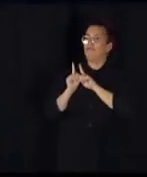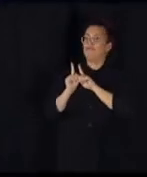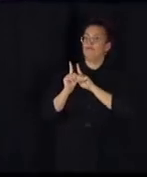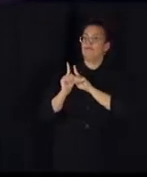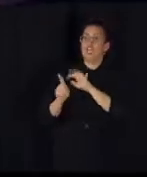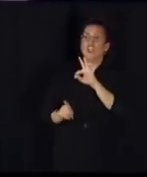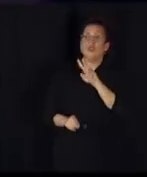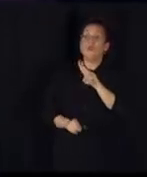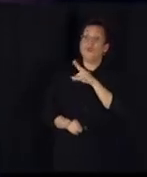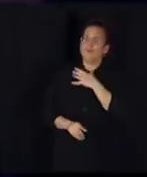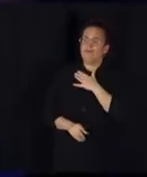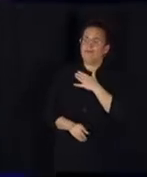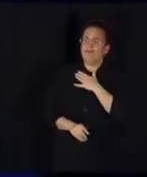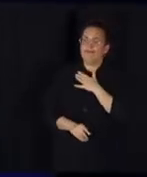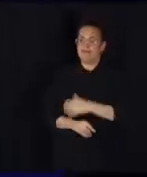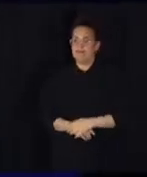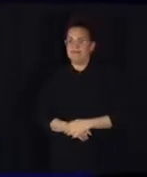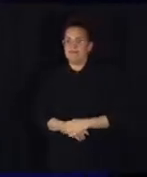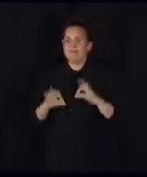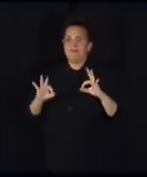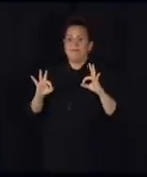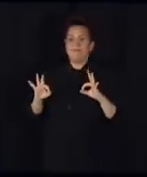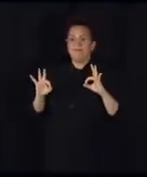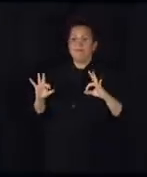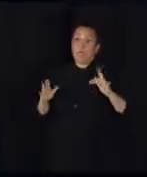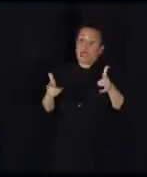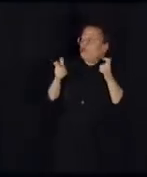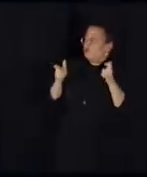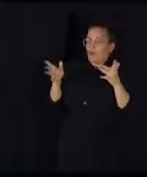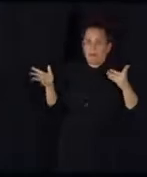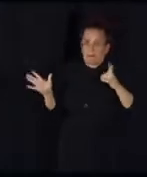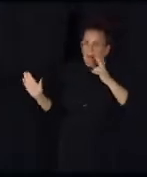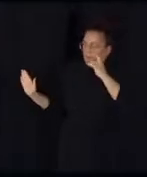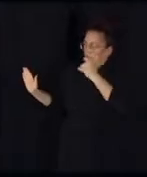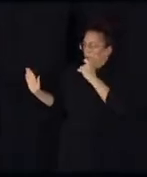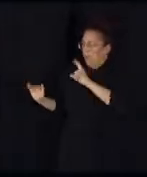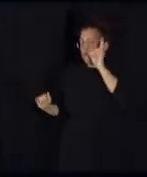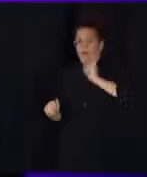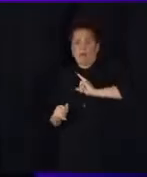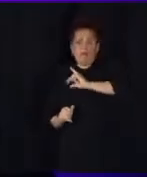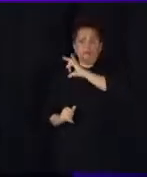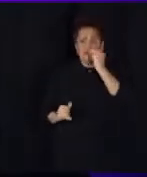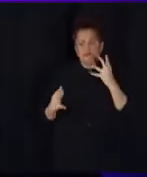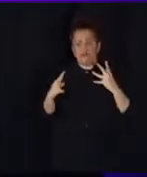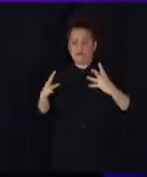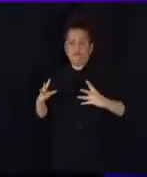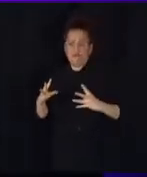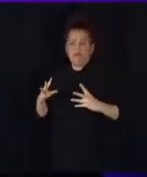n'en est pas convenu. On a l'honneur de recevoir une autre femme, engagée, humaniste et